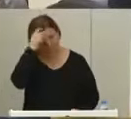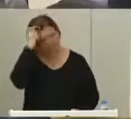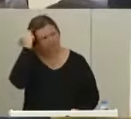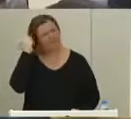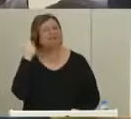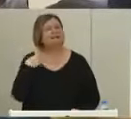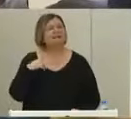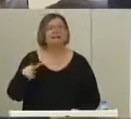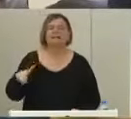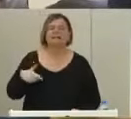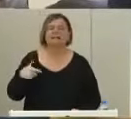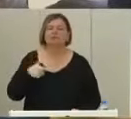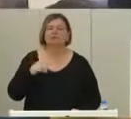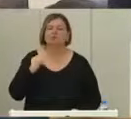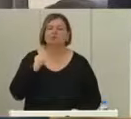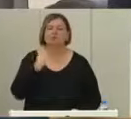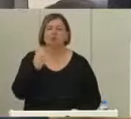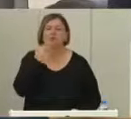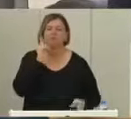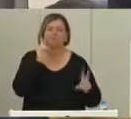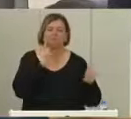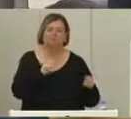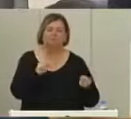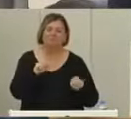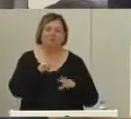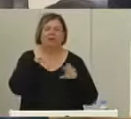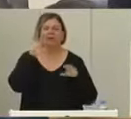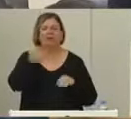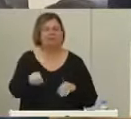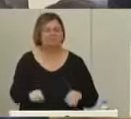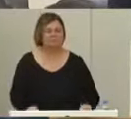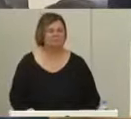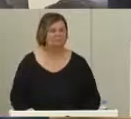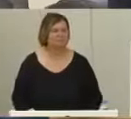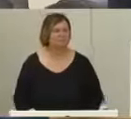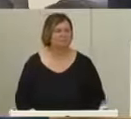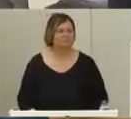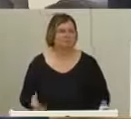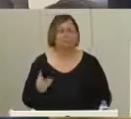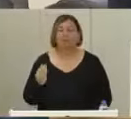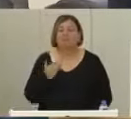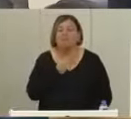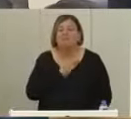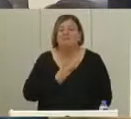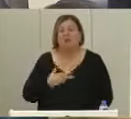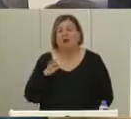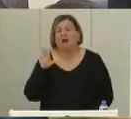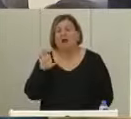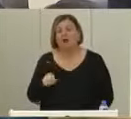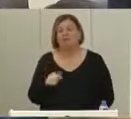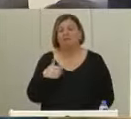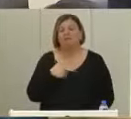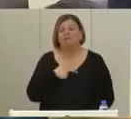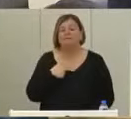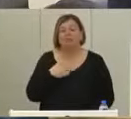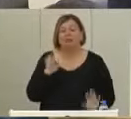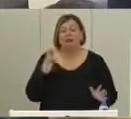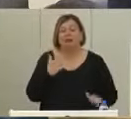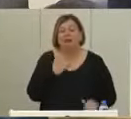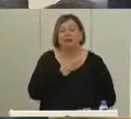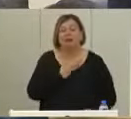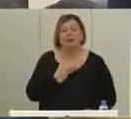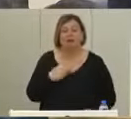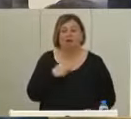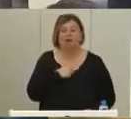İzmirli çocuklarımıza yurt olmak üzere alınıyor. Tabii aşkla alınıyor, aşk var. İzmir aşkı var, Demokrat